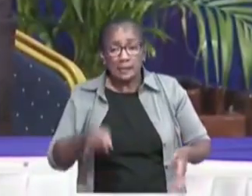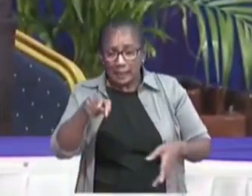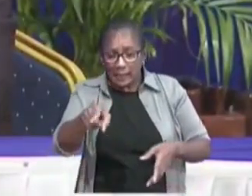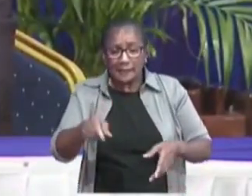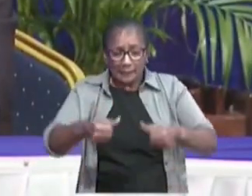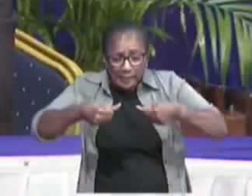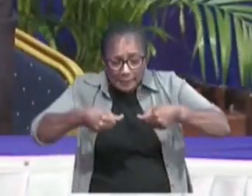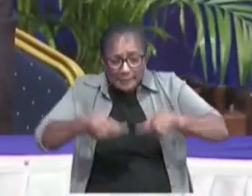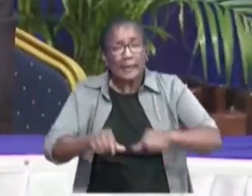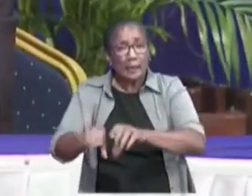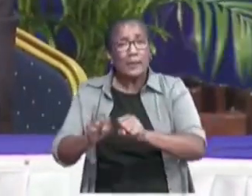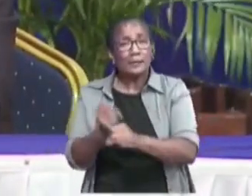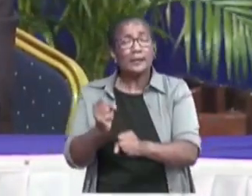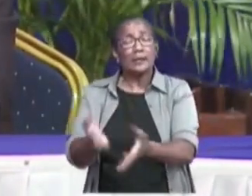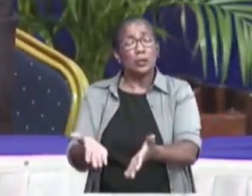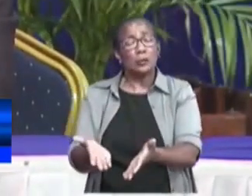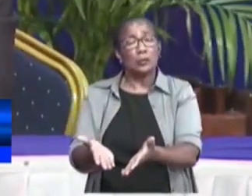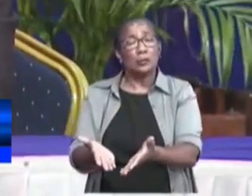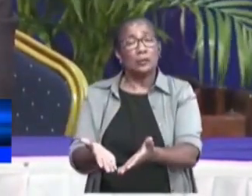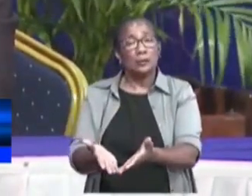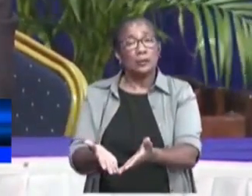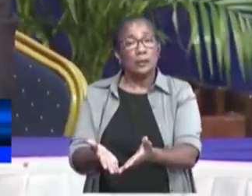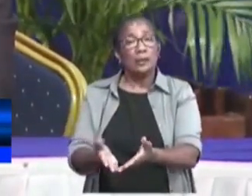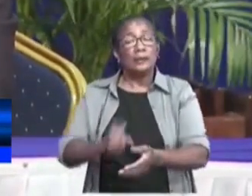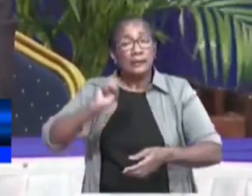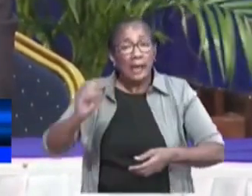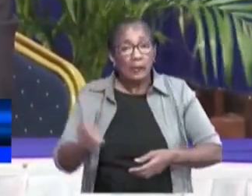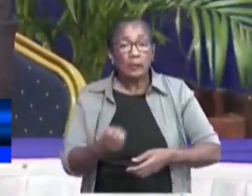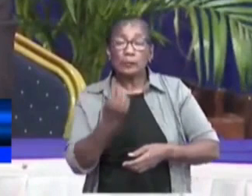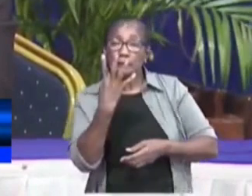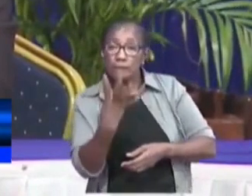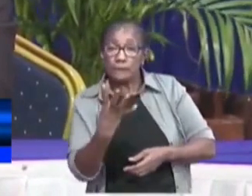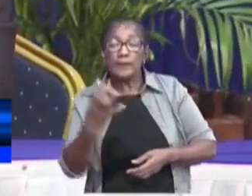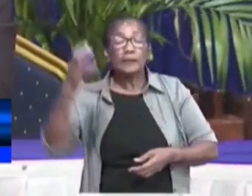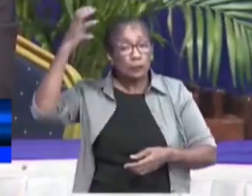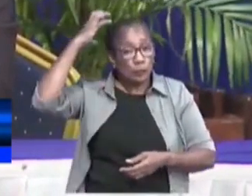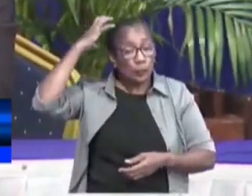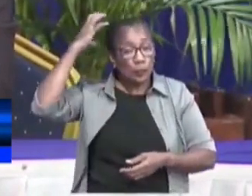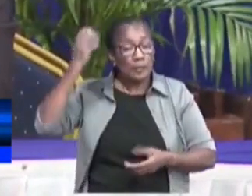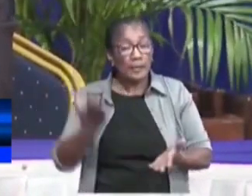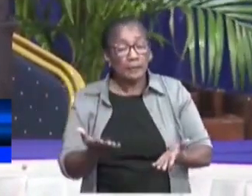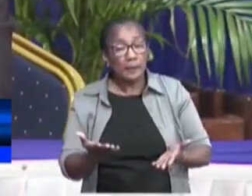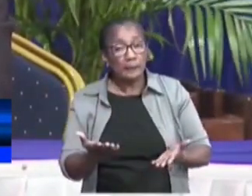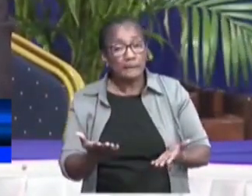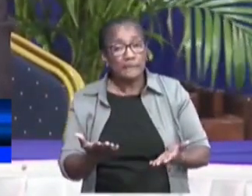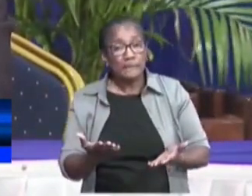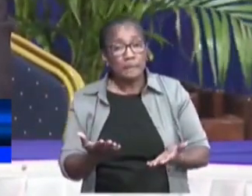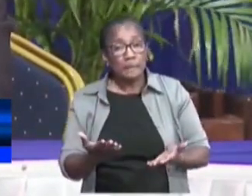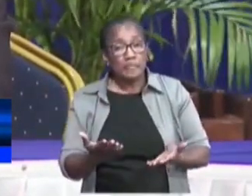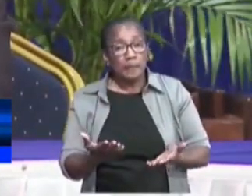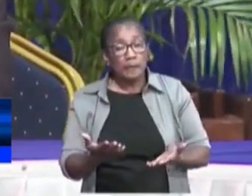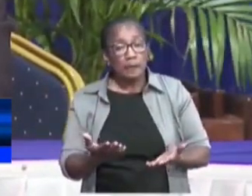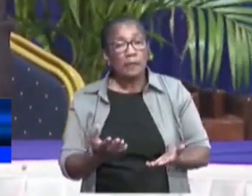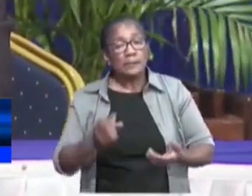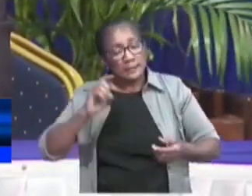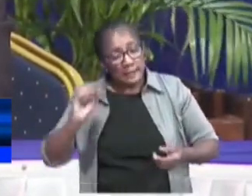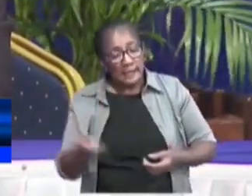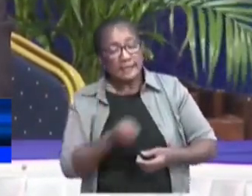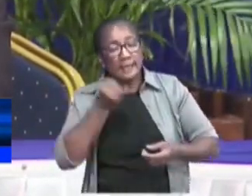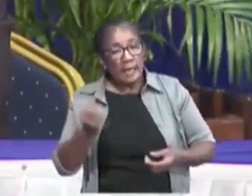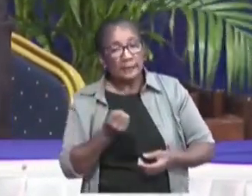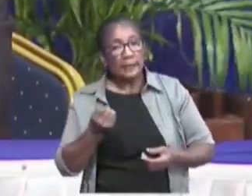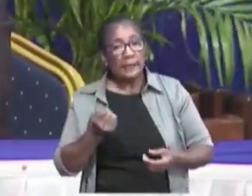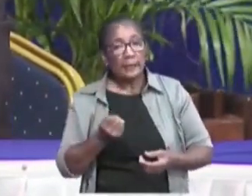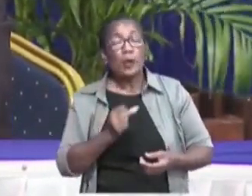strakkere maatregelen moeten treffen. Dus het komt steeds weer op deze 4 zaken, misschien nog 1, 2, maar je komt steeds daarop